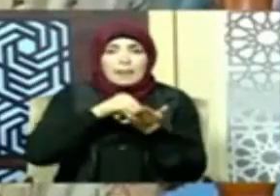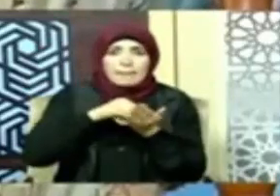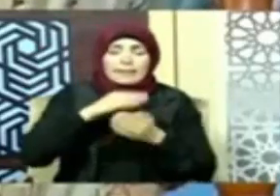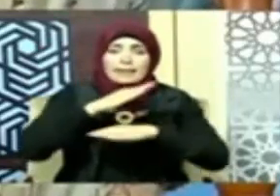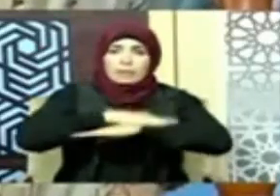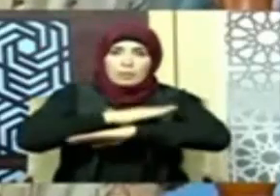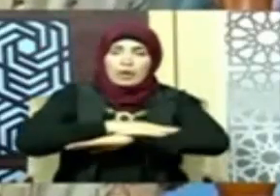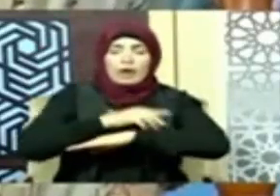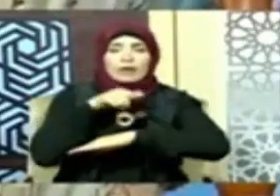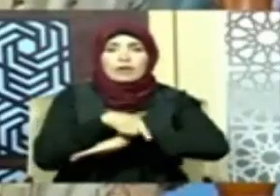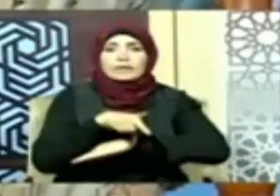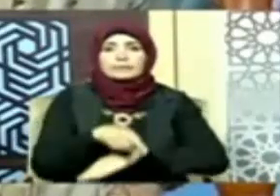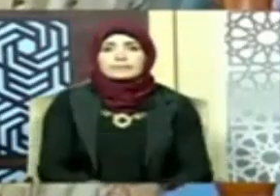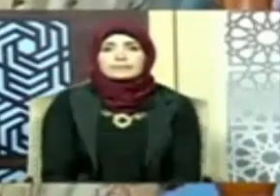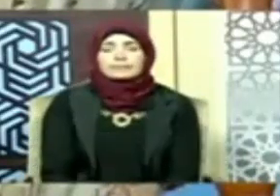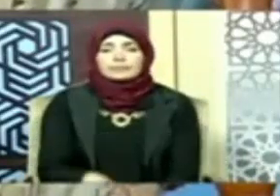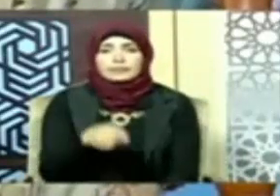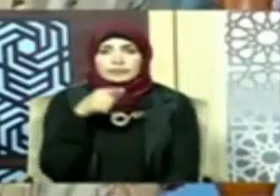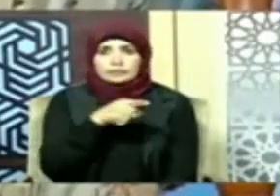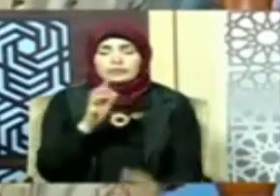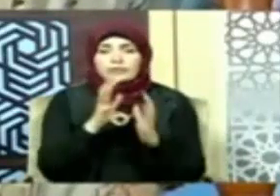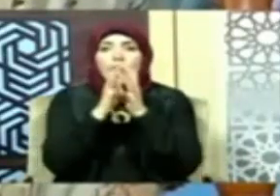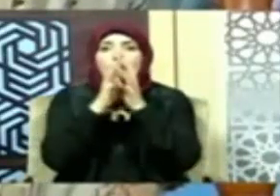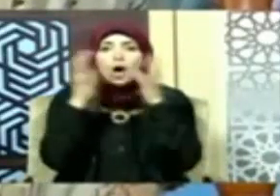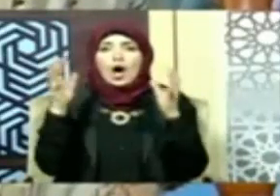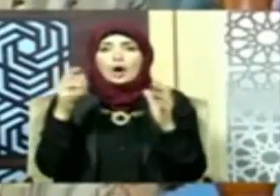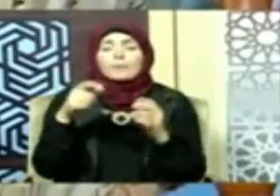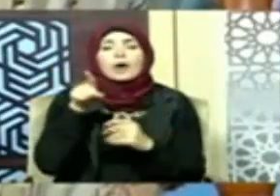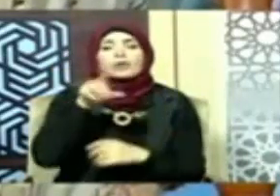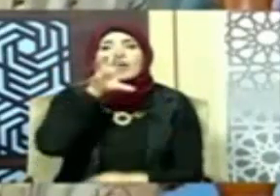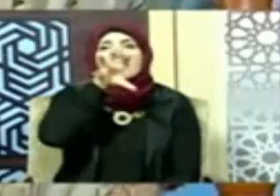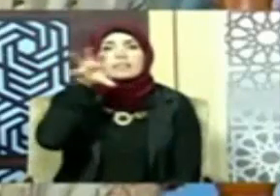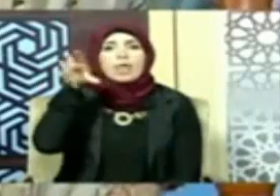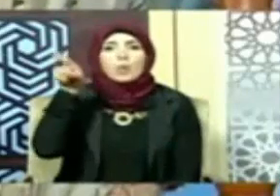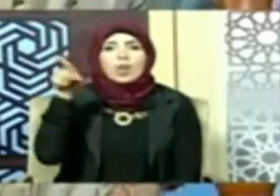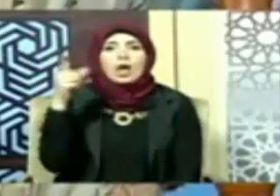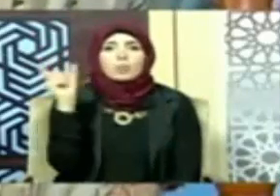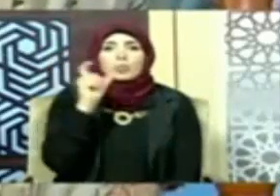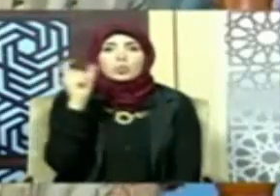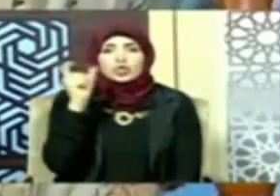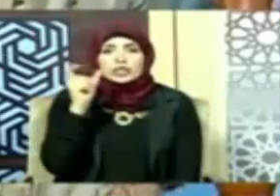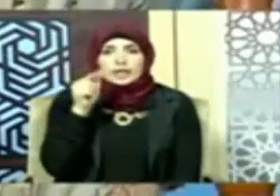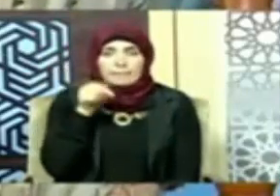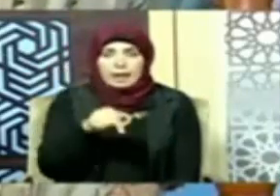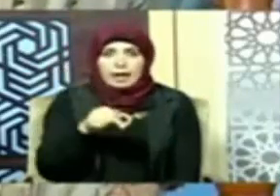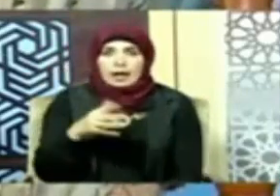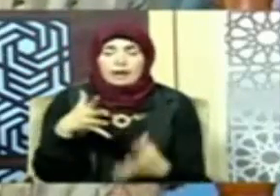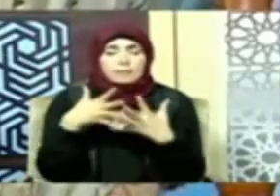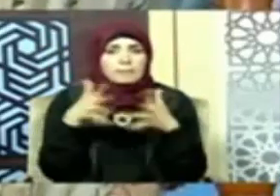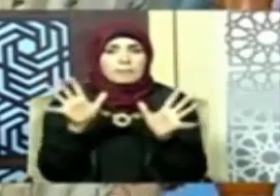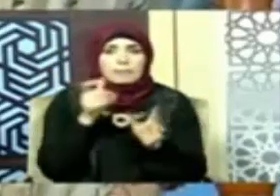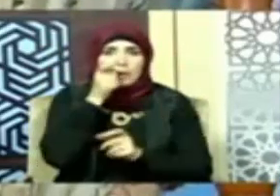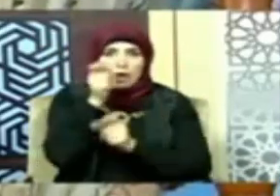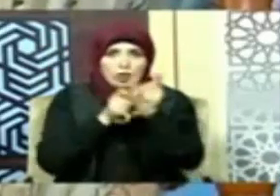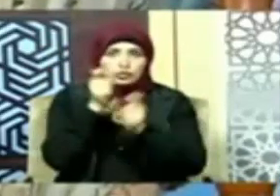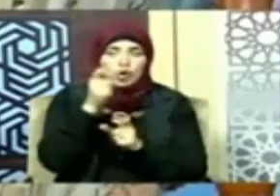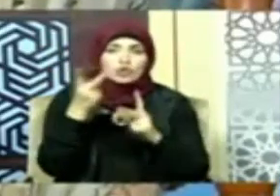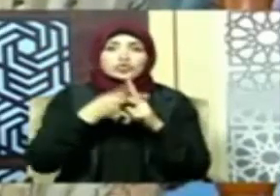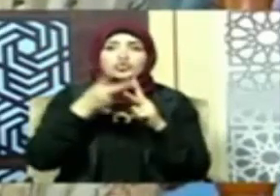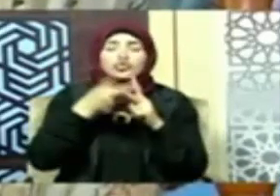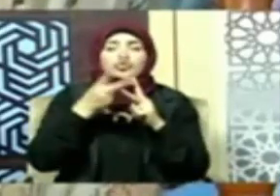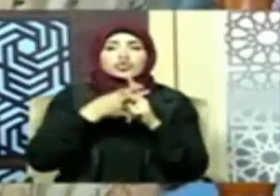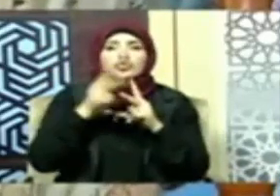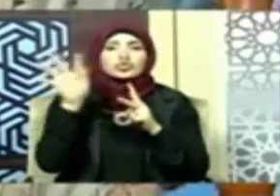والأخلاق. وفي أكبر دولة مسلمة من حيث عدد السكان،